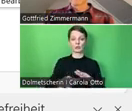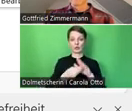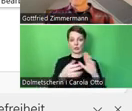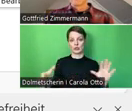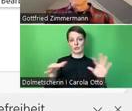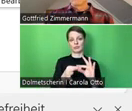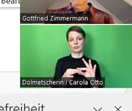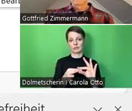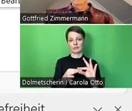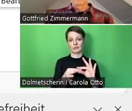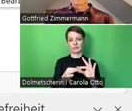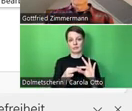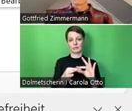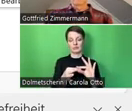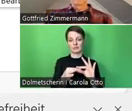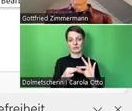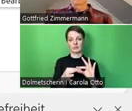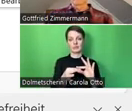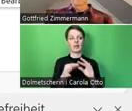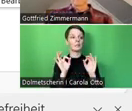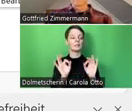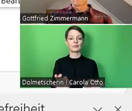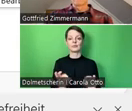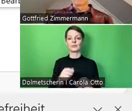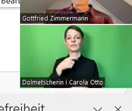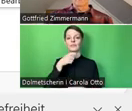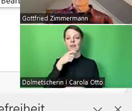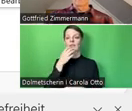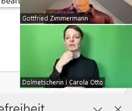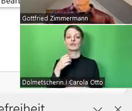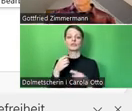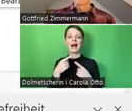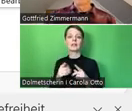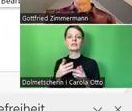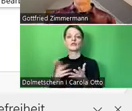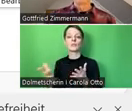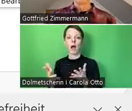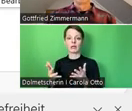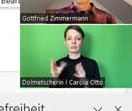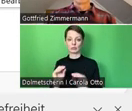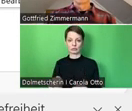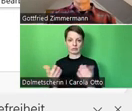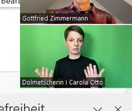eingestellt ist. Wenn ich jetzt zwischendurch ein Wort in einer anderen Sprache habe,